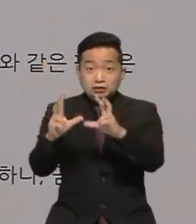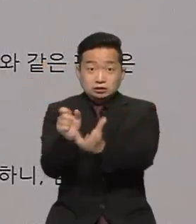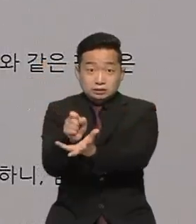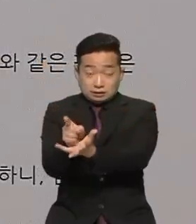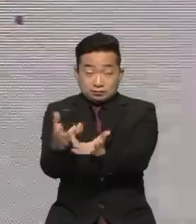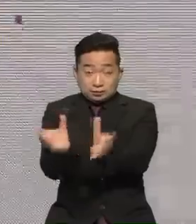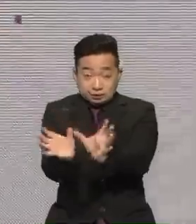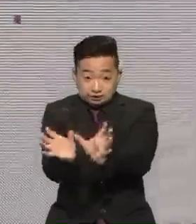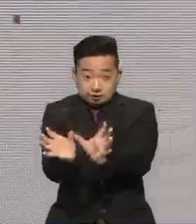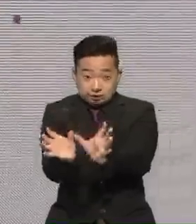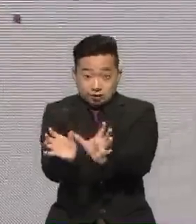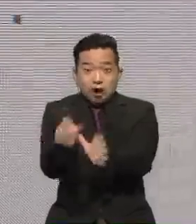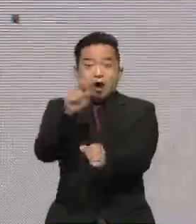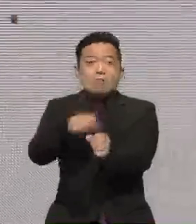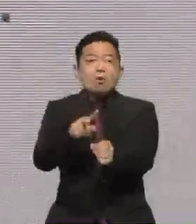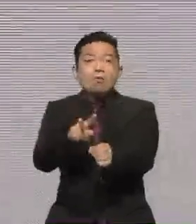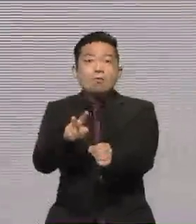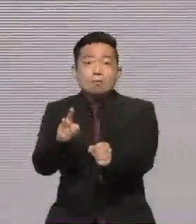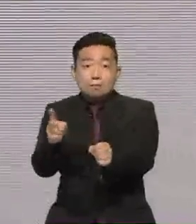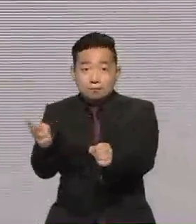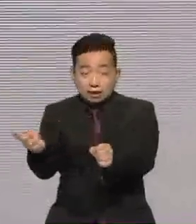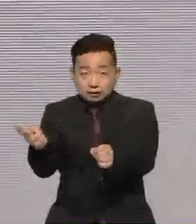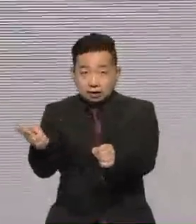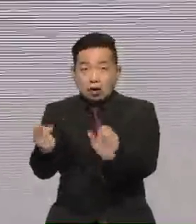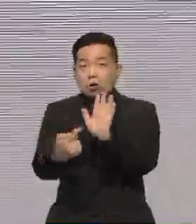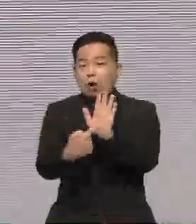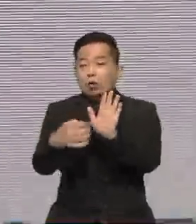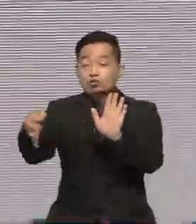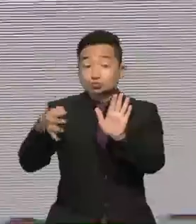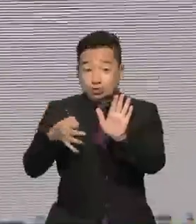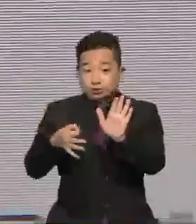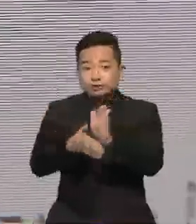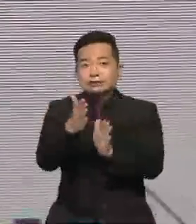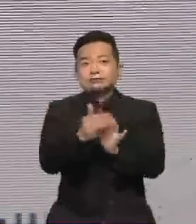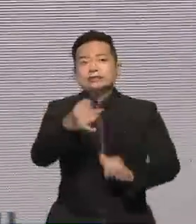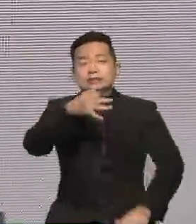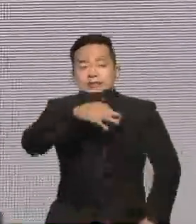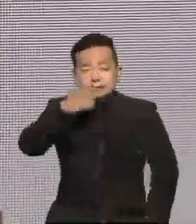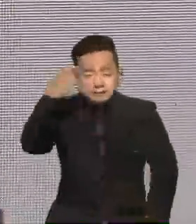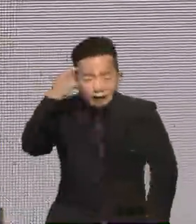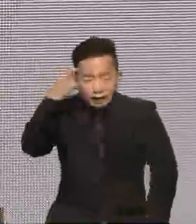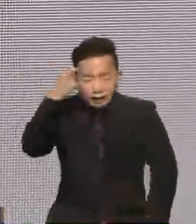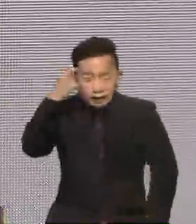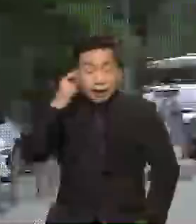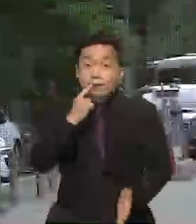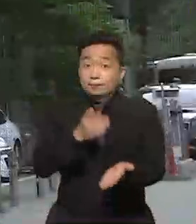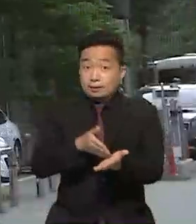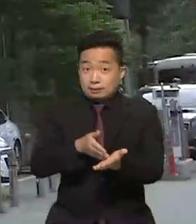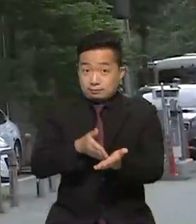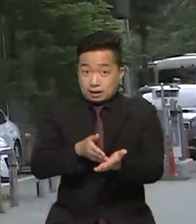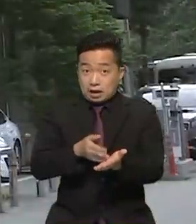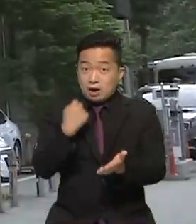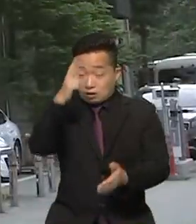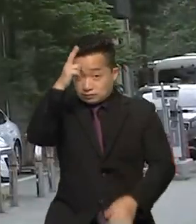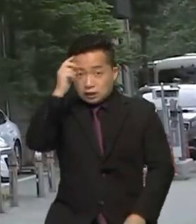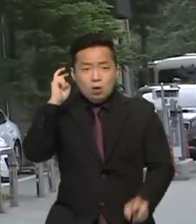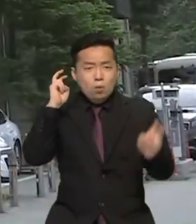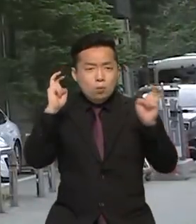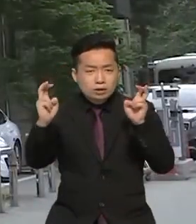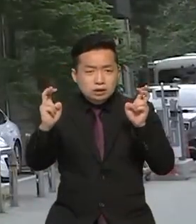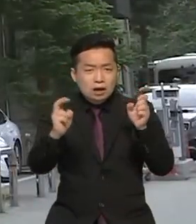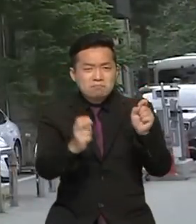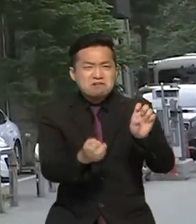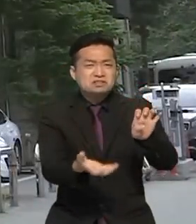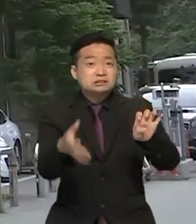용도 변경 조건으로 광고비를 받았다고 해도 시민의 이익이 된다고 주장했지만 검찰은 기업들로부터